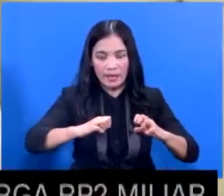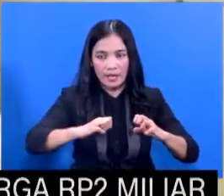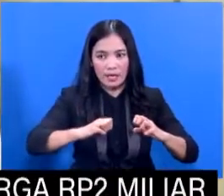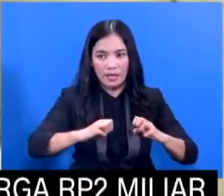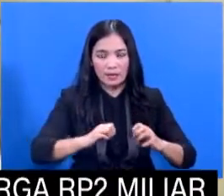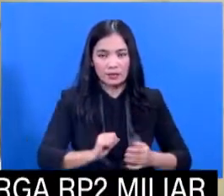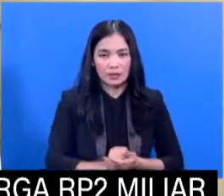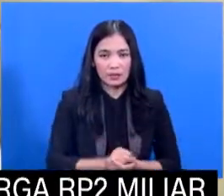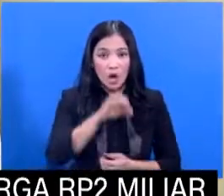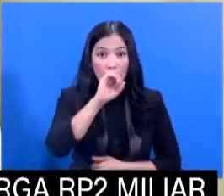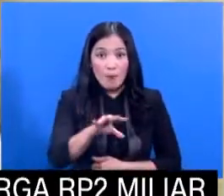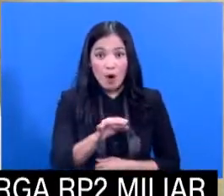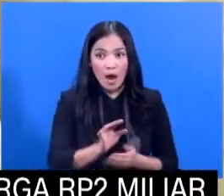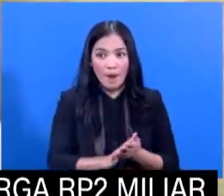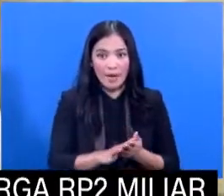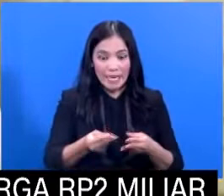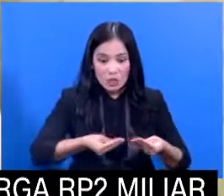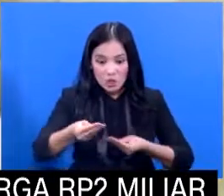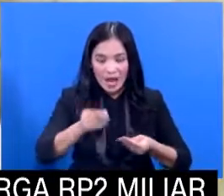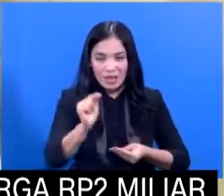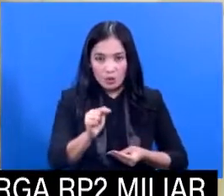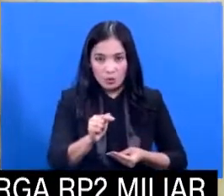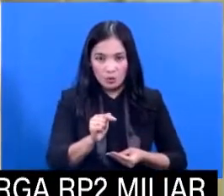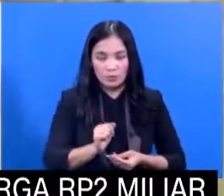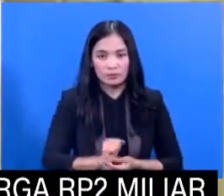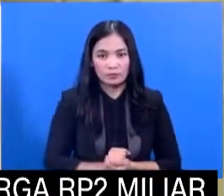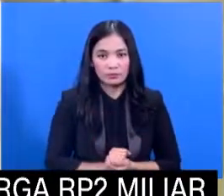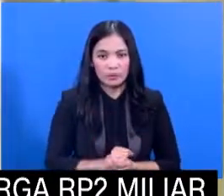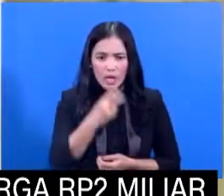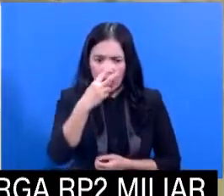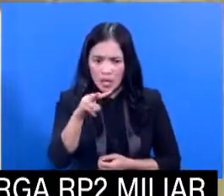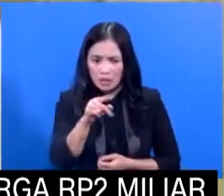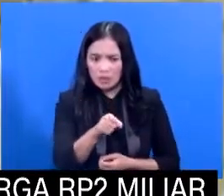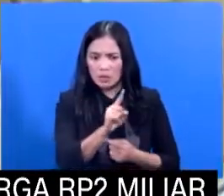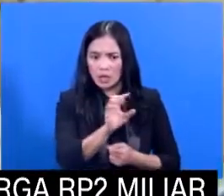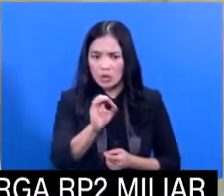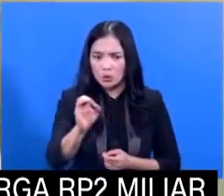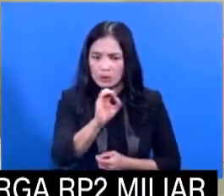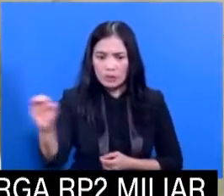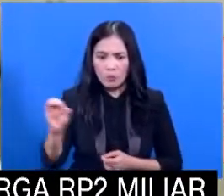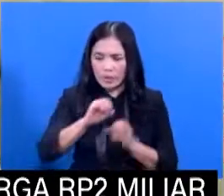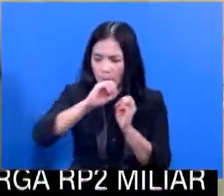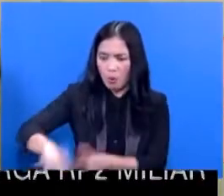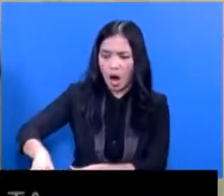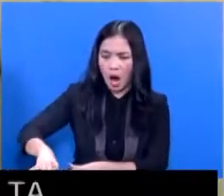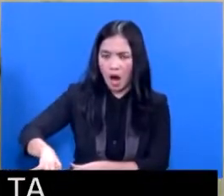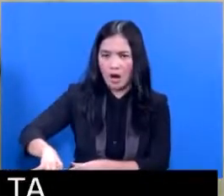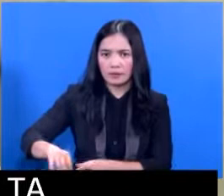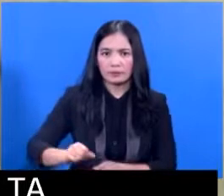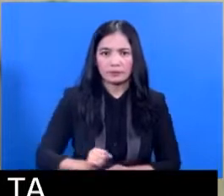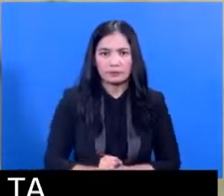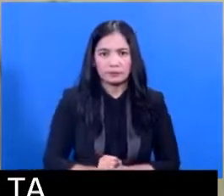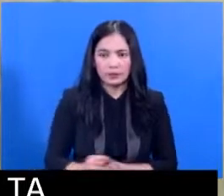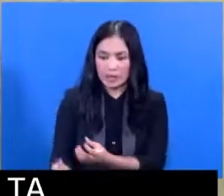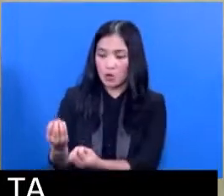dililah sama abang itu kan, sama yang jual, ya kan. Durian, uang 100 ribunya simpan dibuang ke berang. Semak-semak